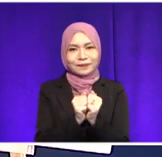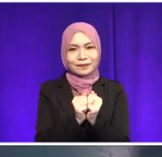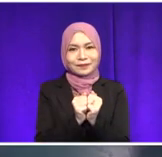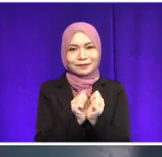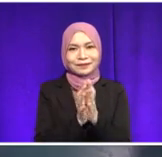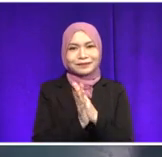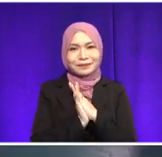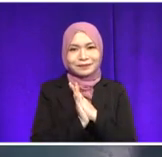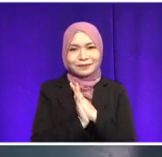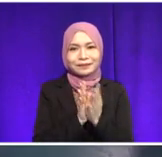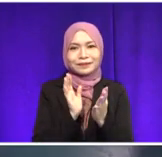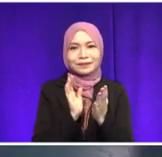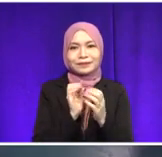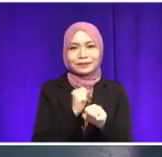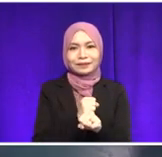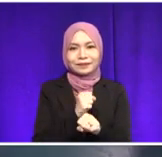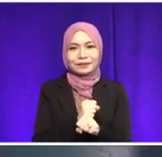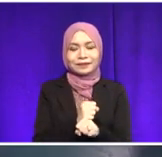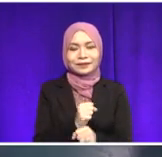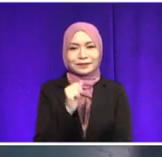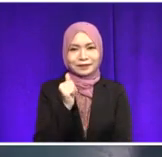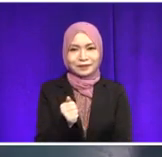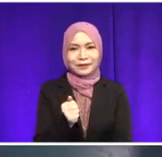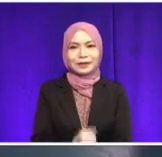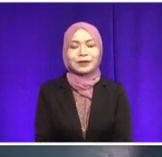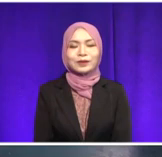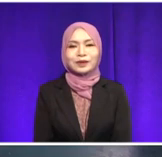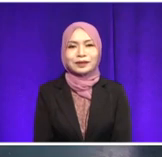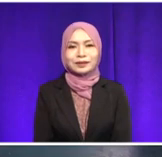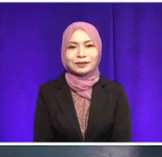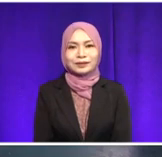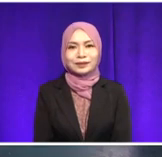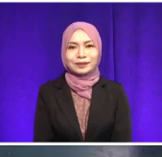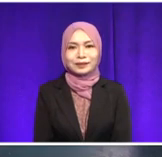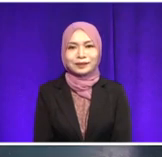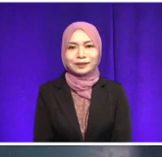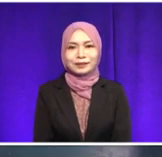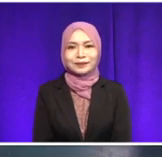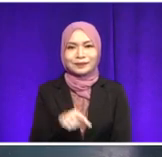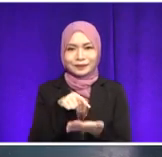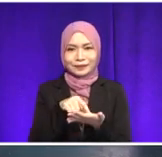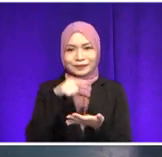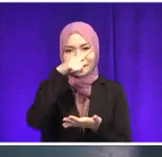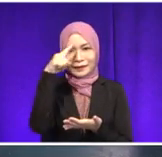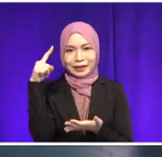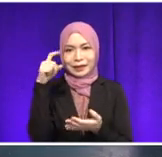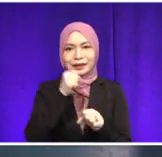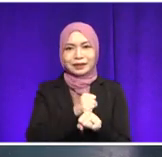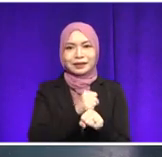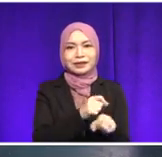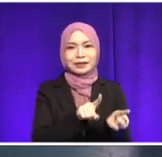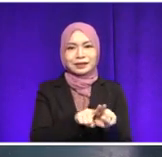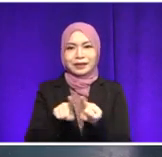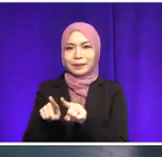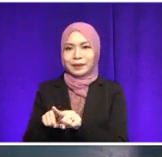pelanggan telah memberi maklumat yang bagus memberi kerjasama yang baik dengan pengurus